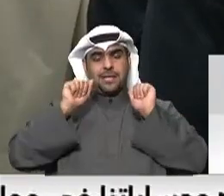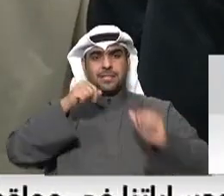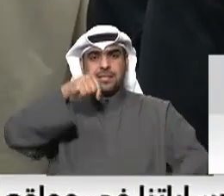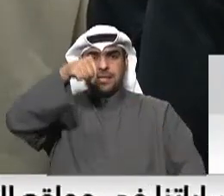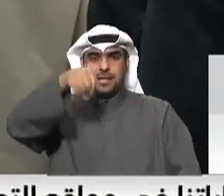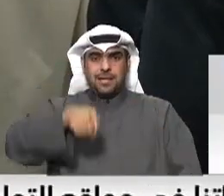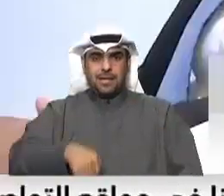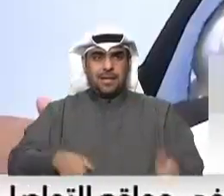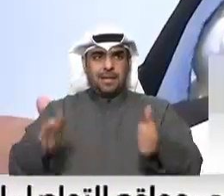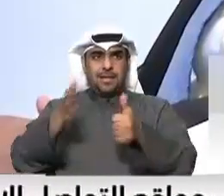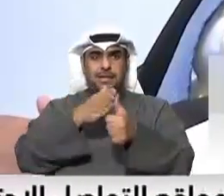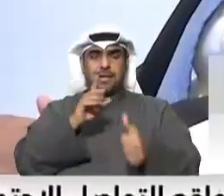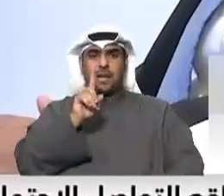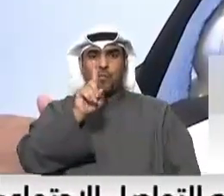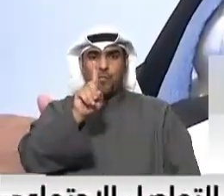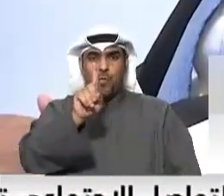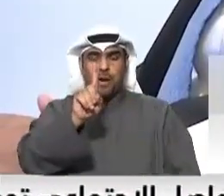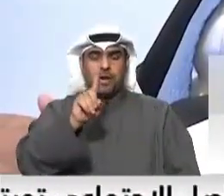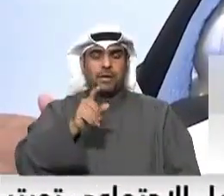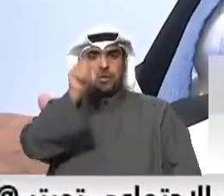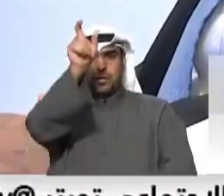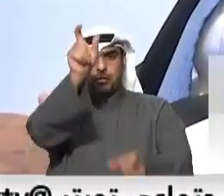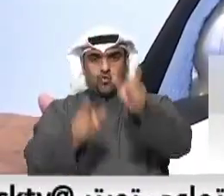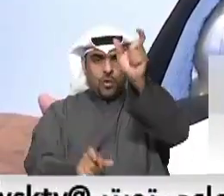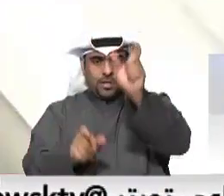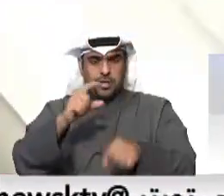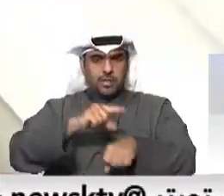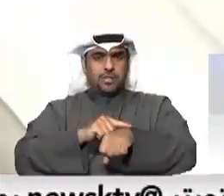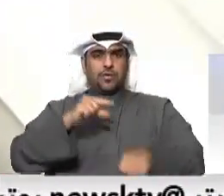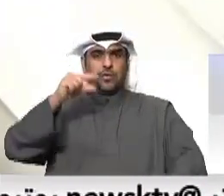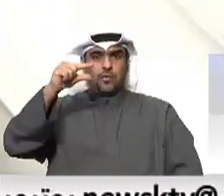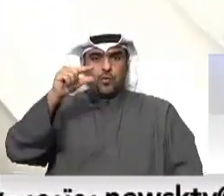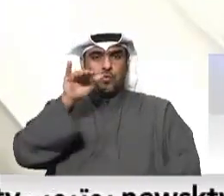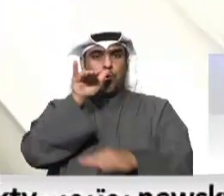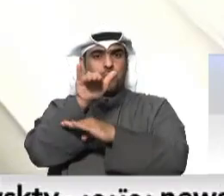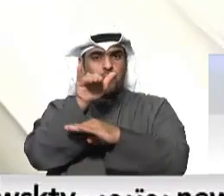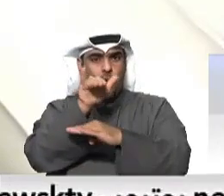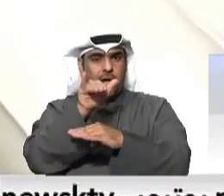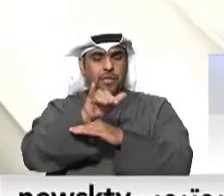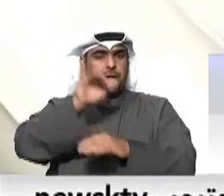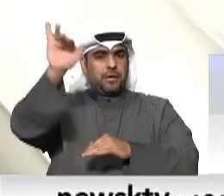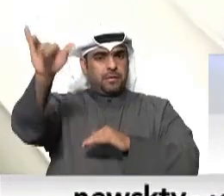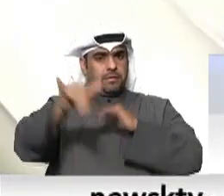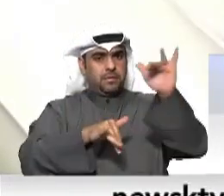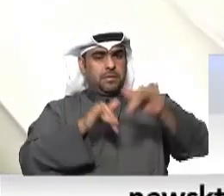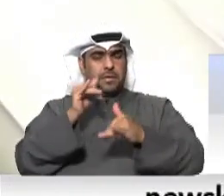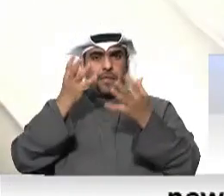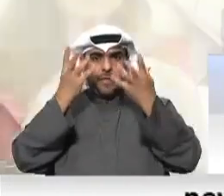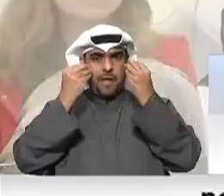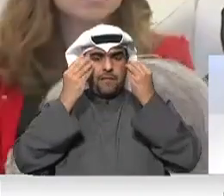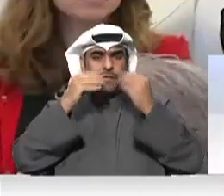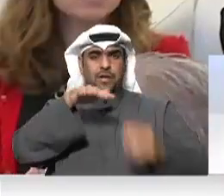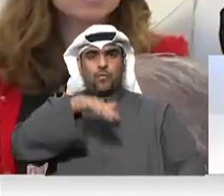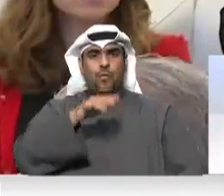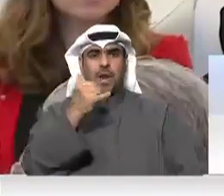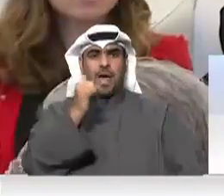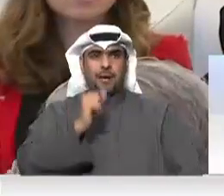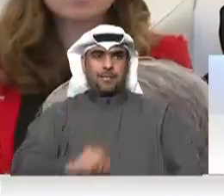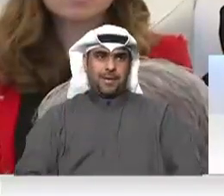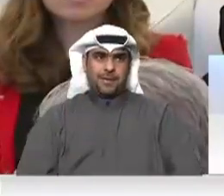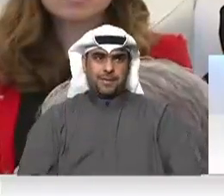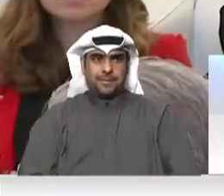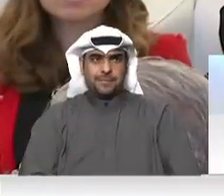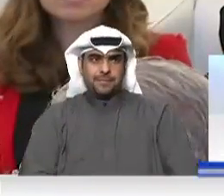الرئيسية. يحضرها عدد من الأسماء المميزة على مستوى الاستراتيجيات الثقافية العربية. الدعوة